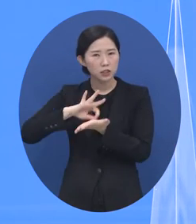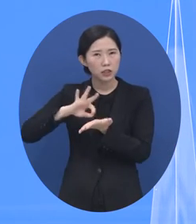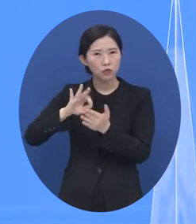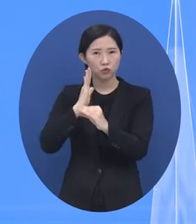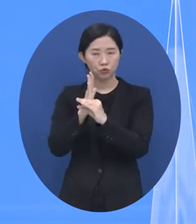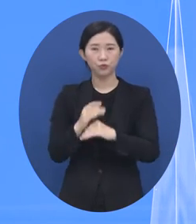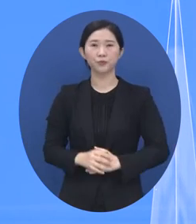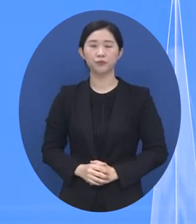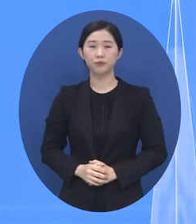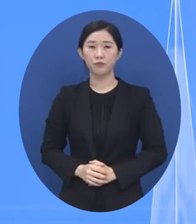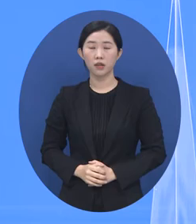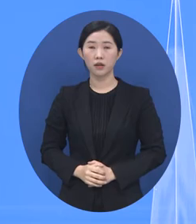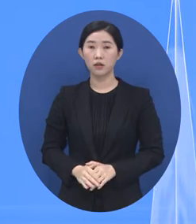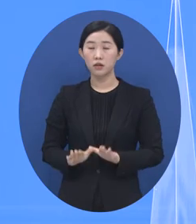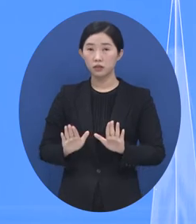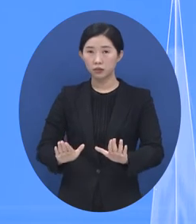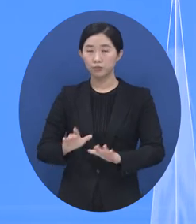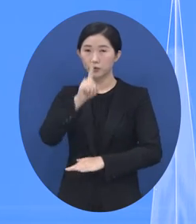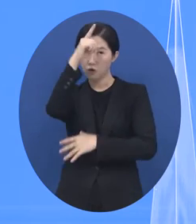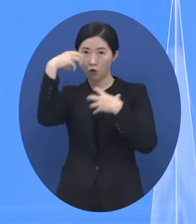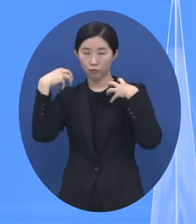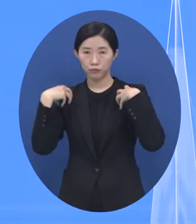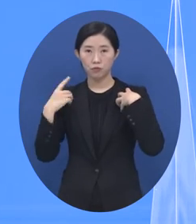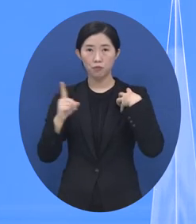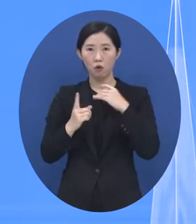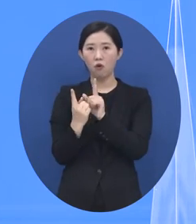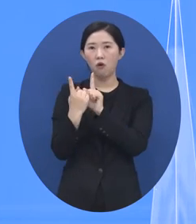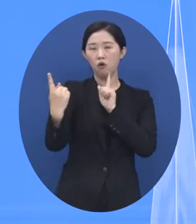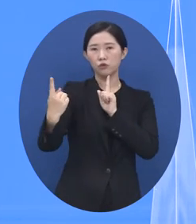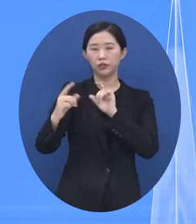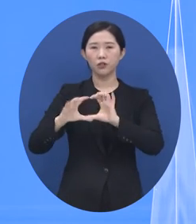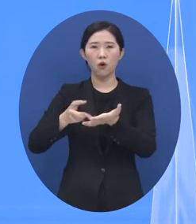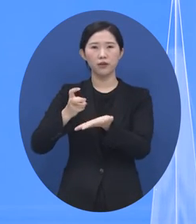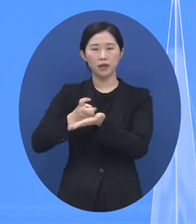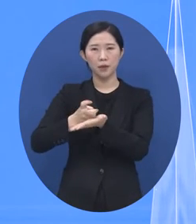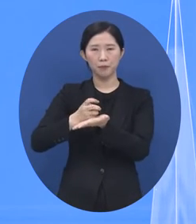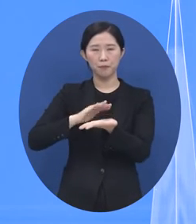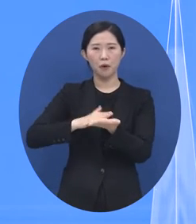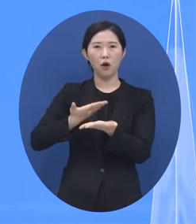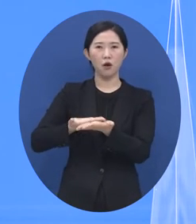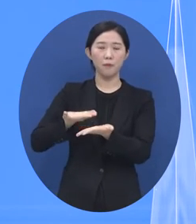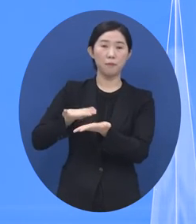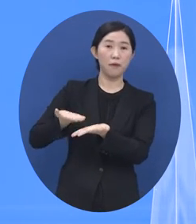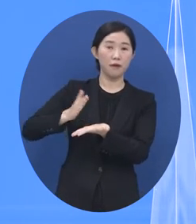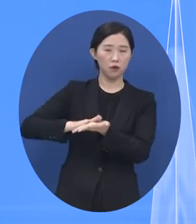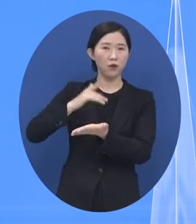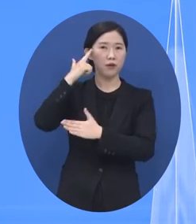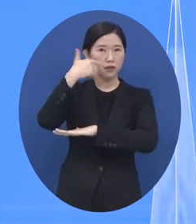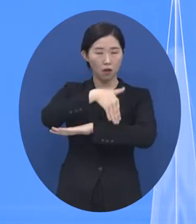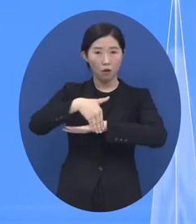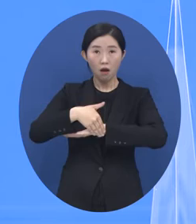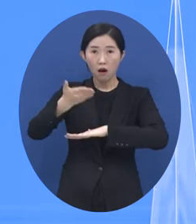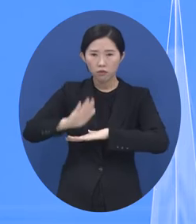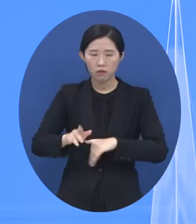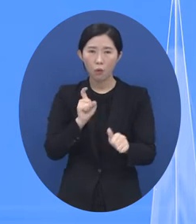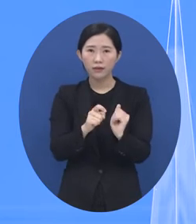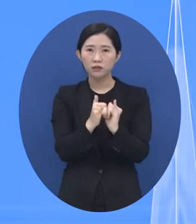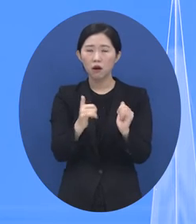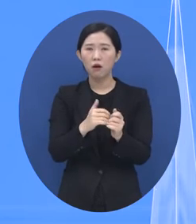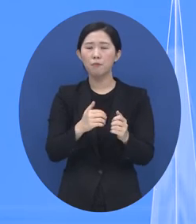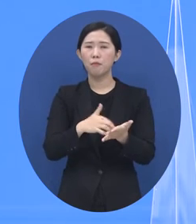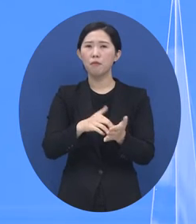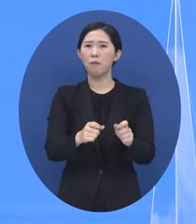거리두기 정책 변경을 앞두고 확진자 증가라는 도전을 받고 있습니다. 6월 22일부터